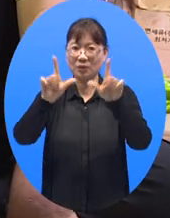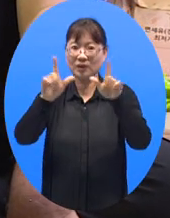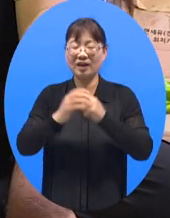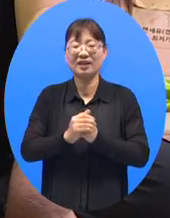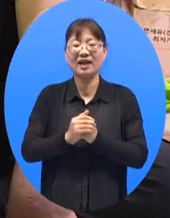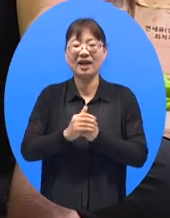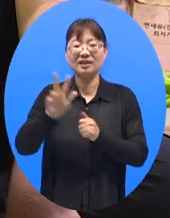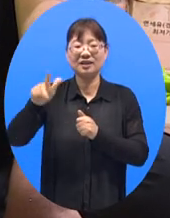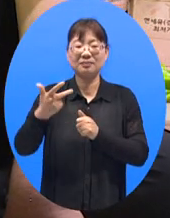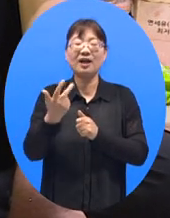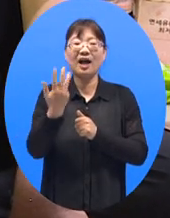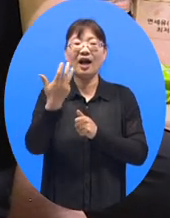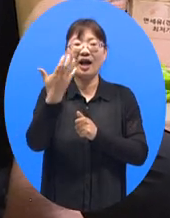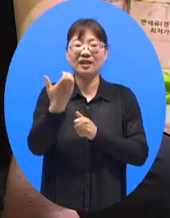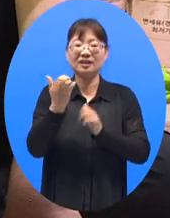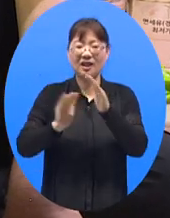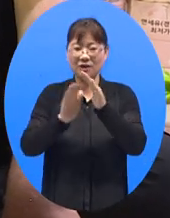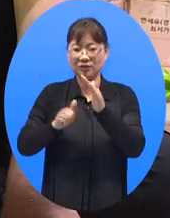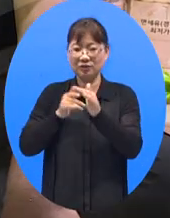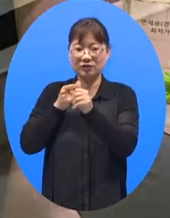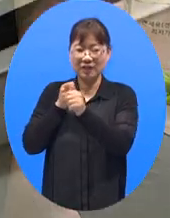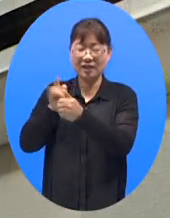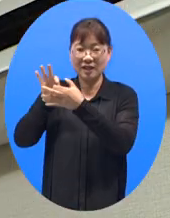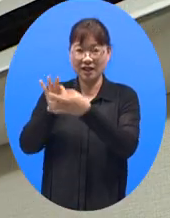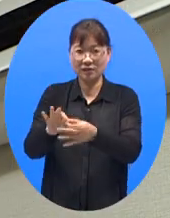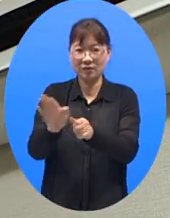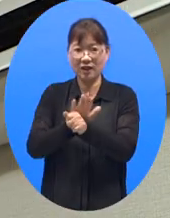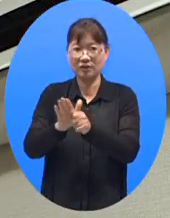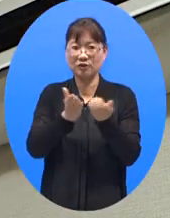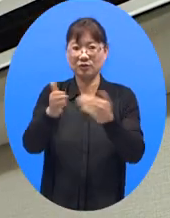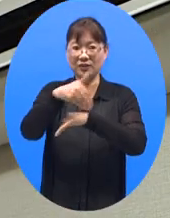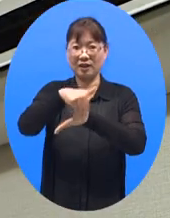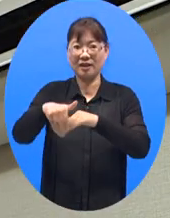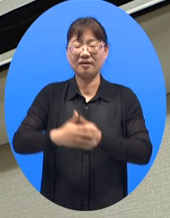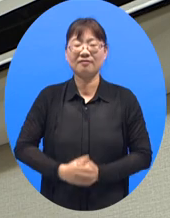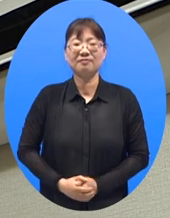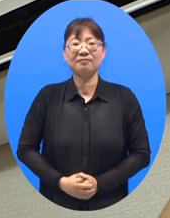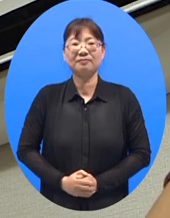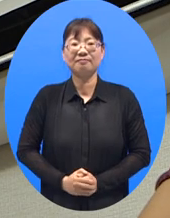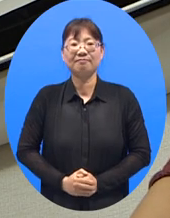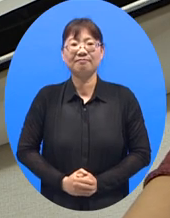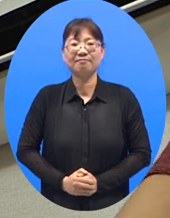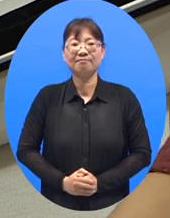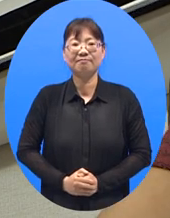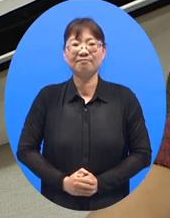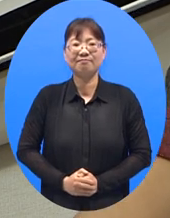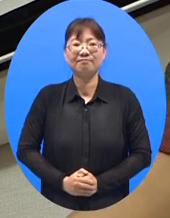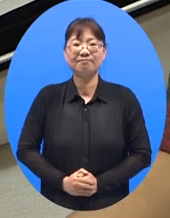790가구를 대상으로 진행 중입니다. 경기 CCTV 최창순입니다.